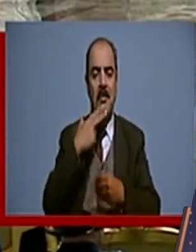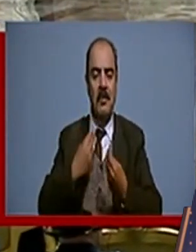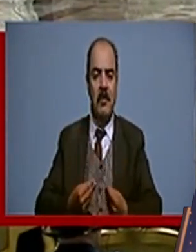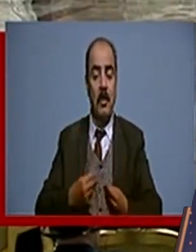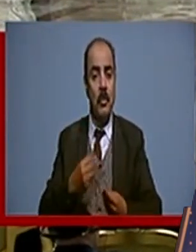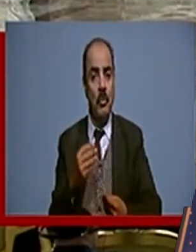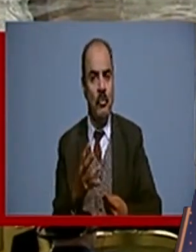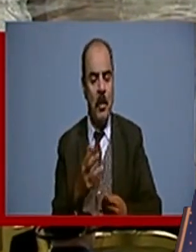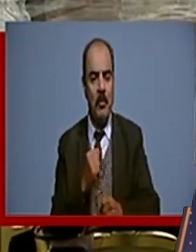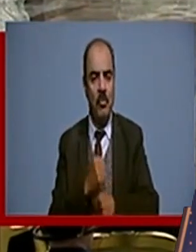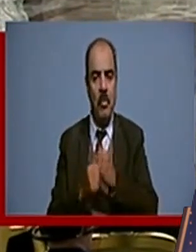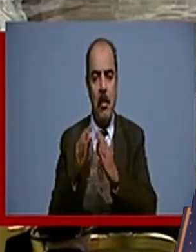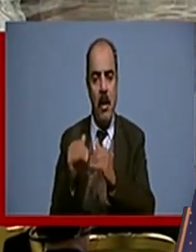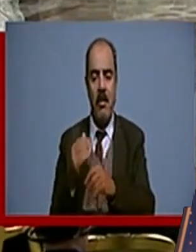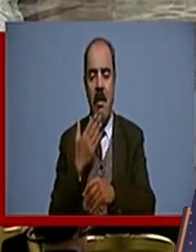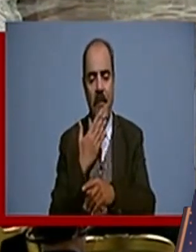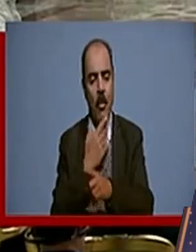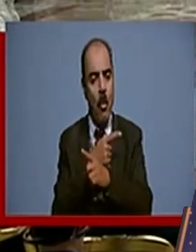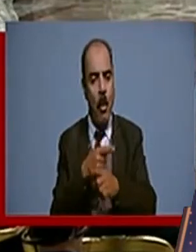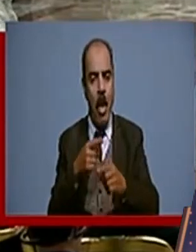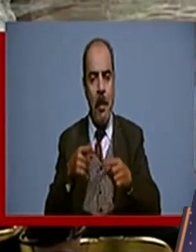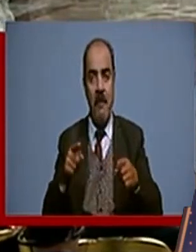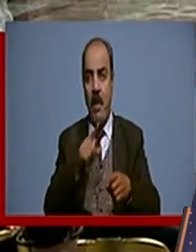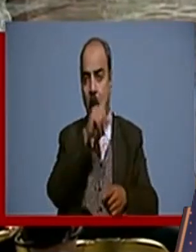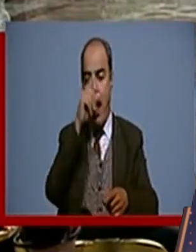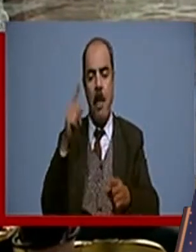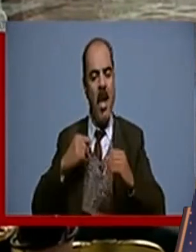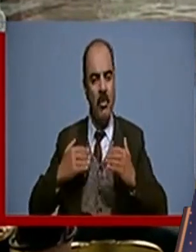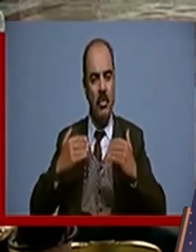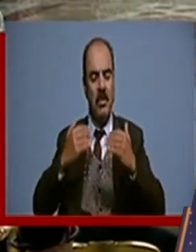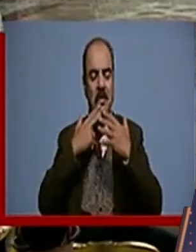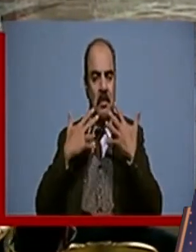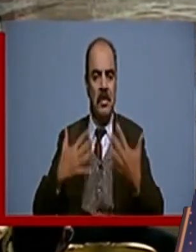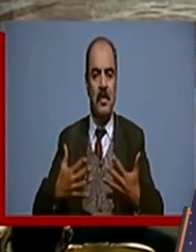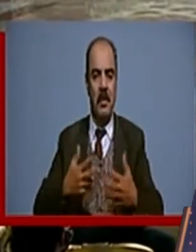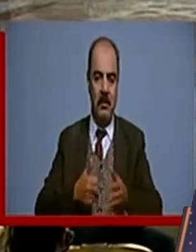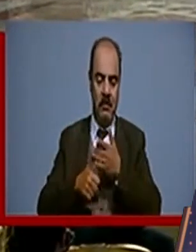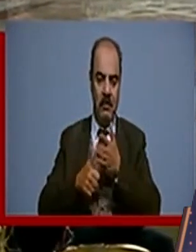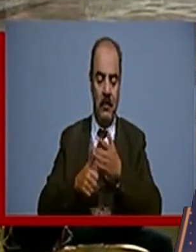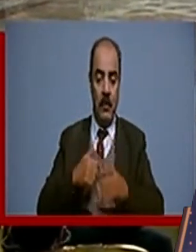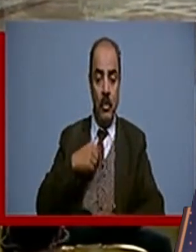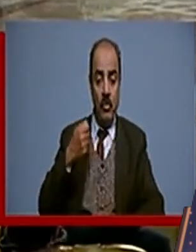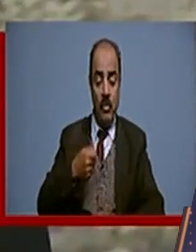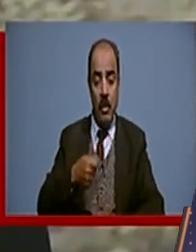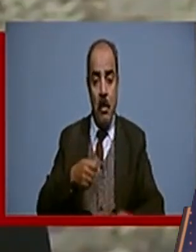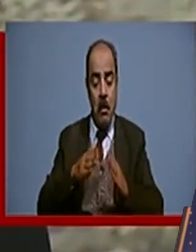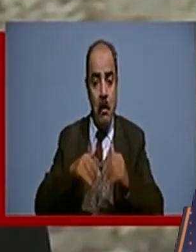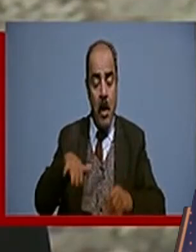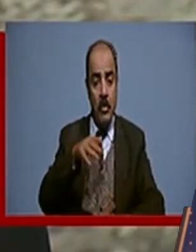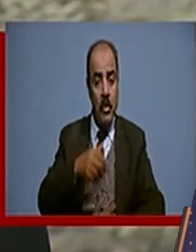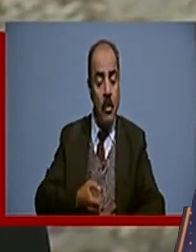وللشباب في مصر وفي أفريقيا وفي العالم. أود أولا أن أهنئ مصر